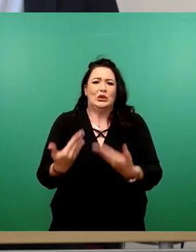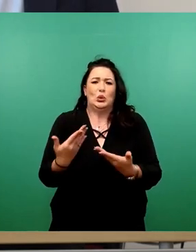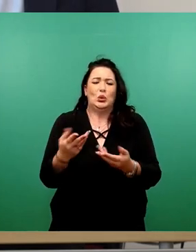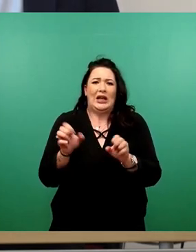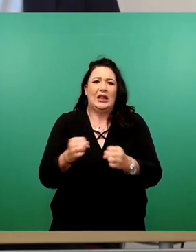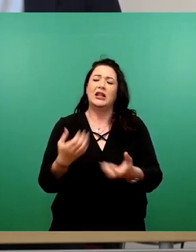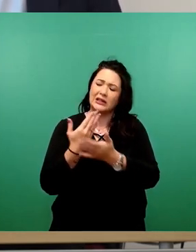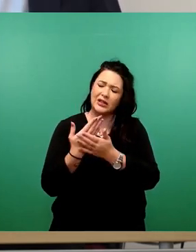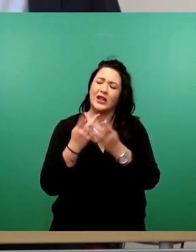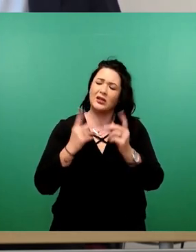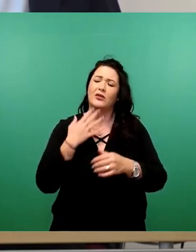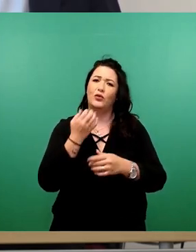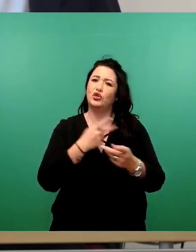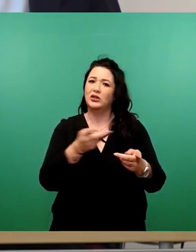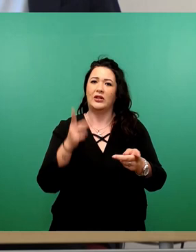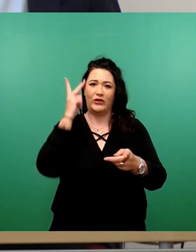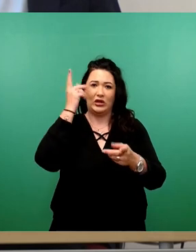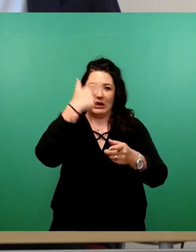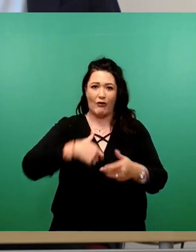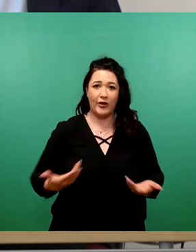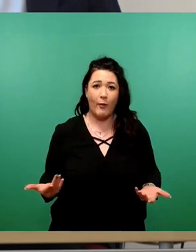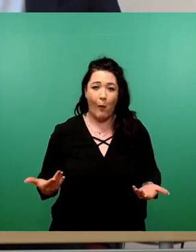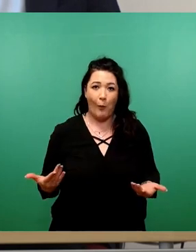Und insoweit ist die Reihenfolge und